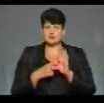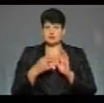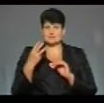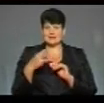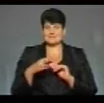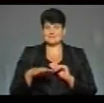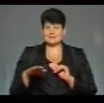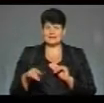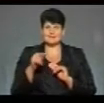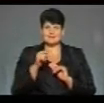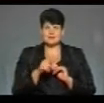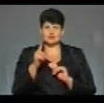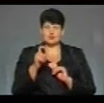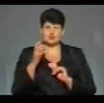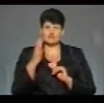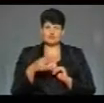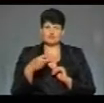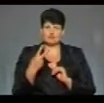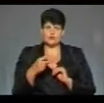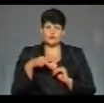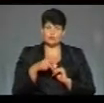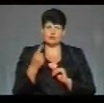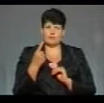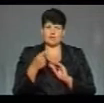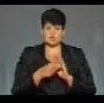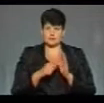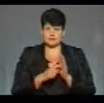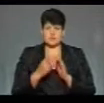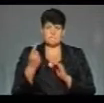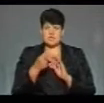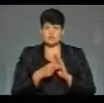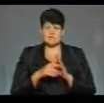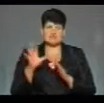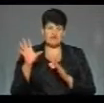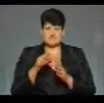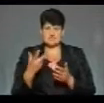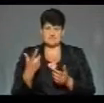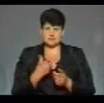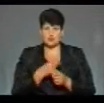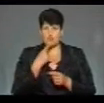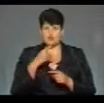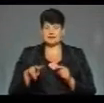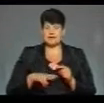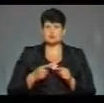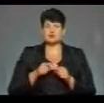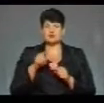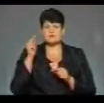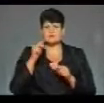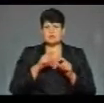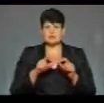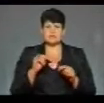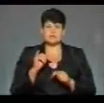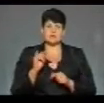дітей. З них 142 йдуть цьогоріч до першого класу. Першокласники всі вакциновані, каже директор цього навчального закладу